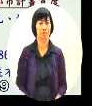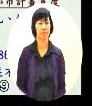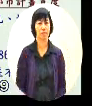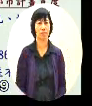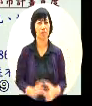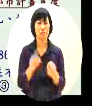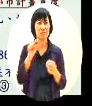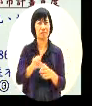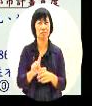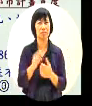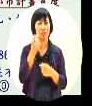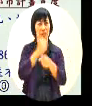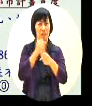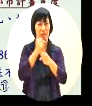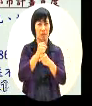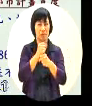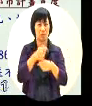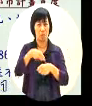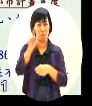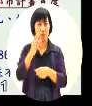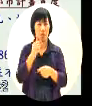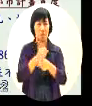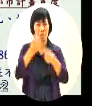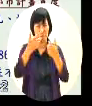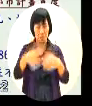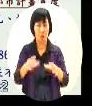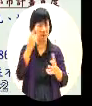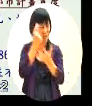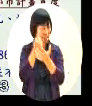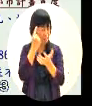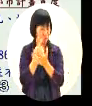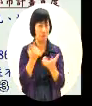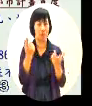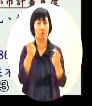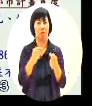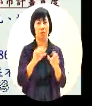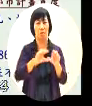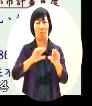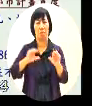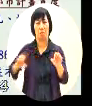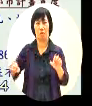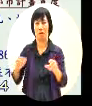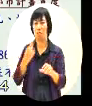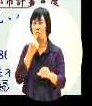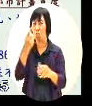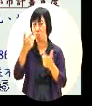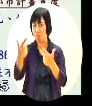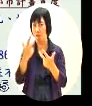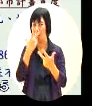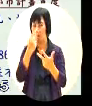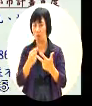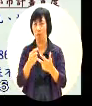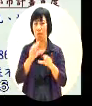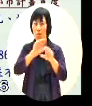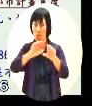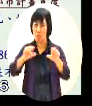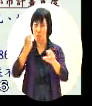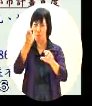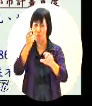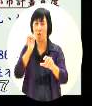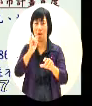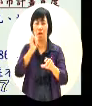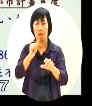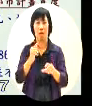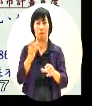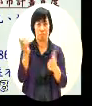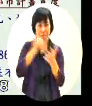下班绝对拢塞车，每一间拢塞车，干那拜六时啊，礼拜时啊较慢尔，啊，不过车辆往往足侪，到中